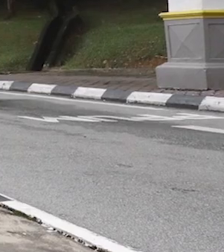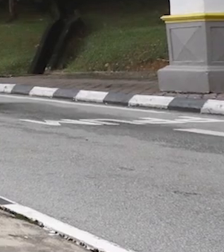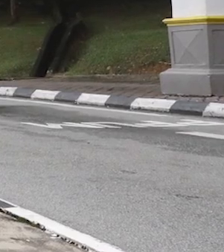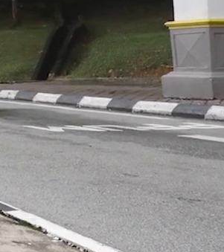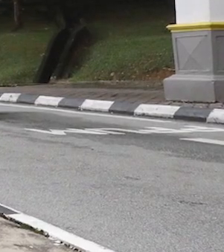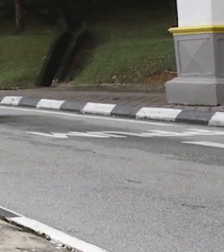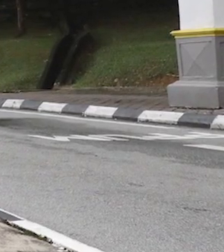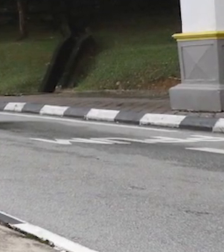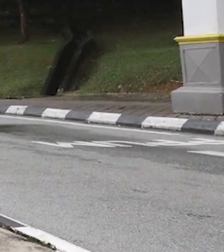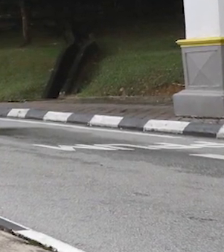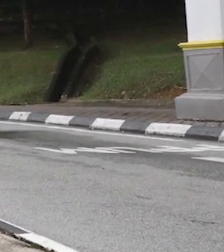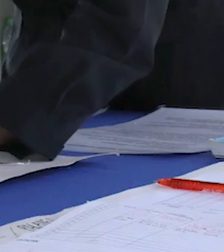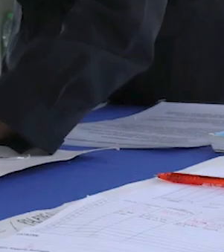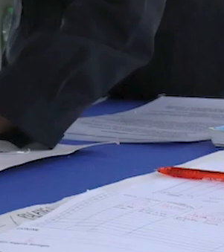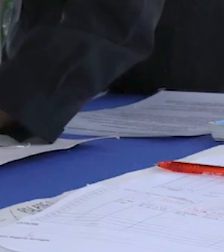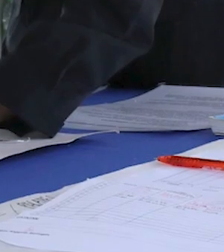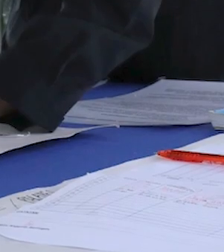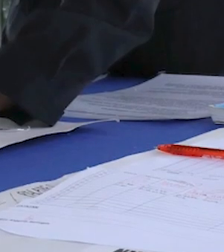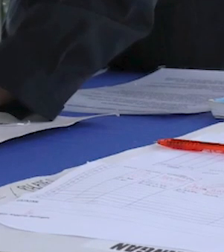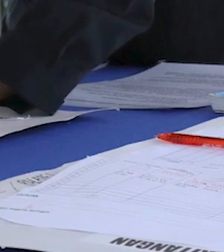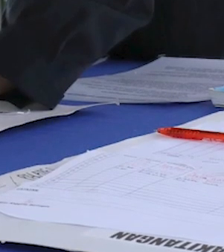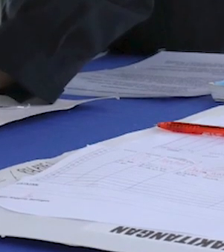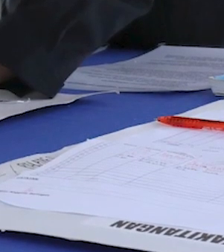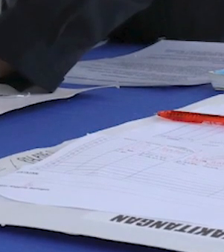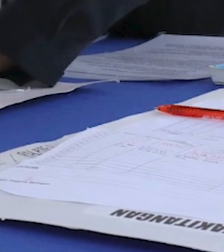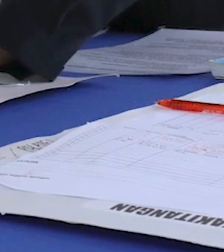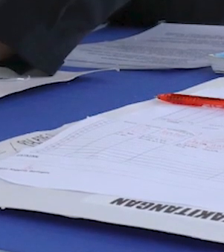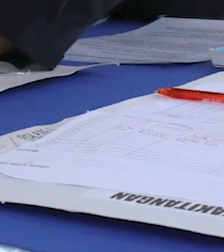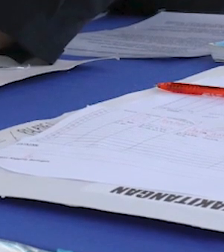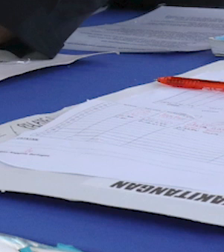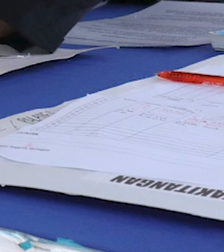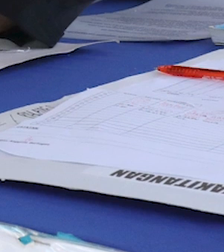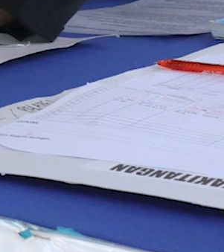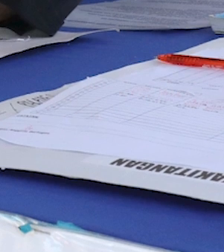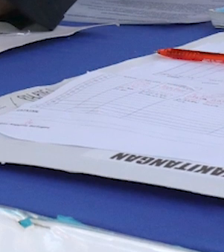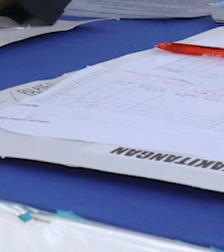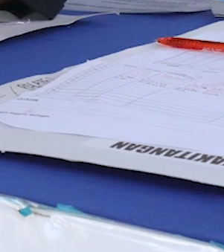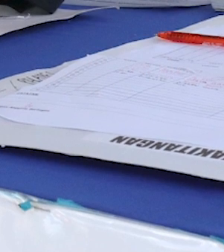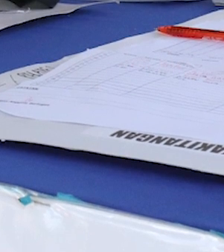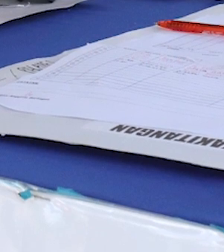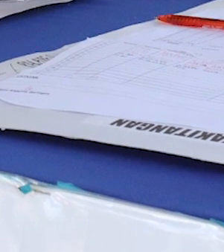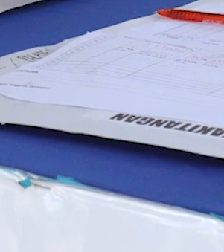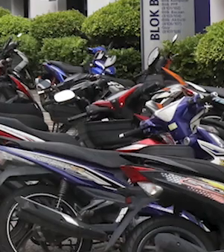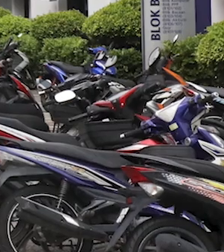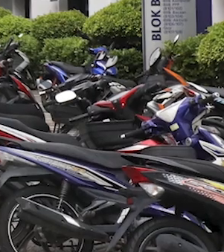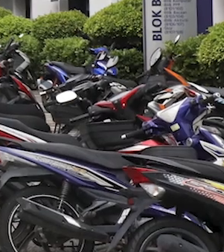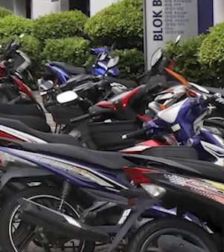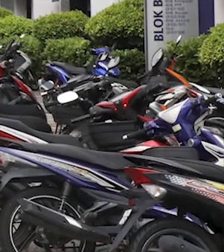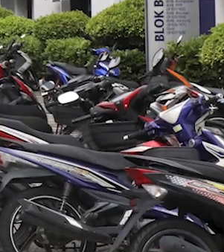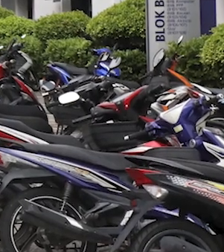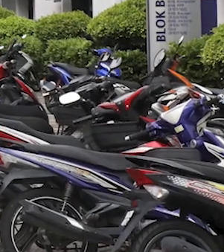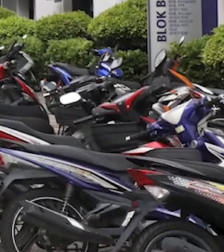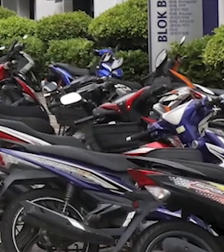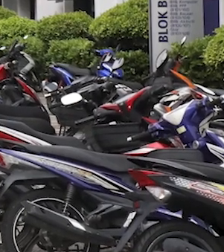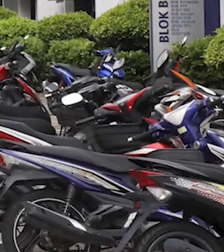sebagainya. Kita juga, seperti saya sebut, kita mendengar pandangan daripada pihak Kementerian